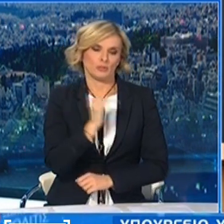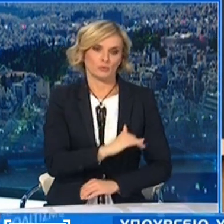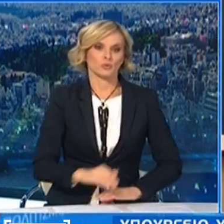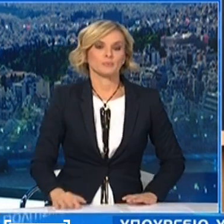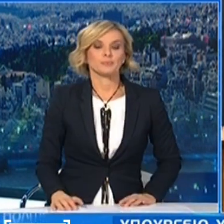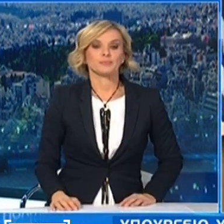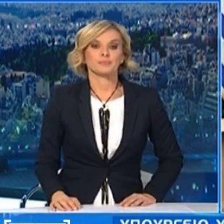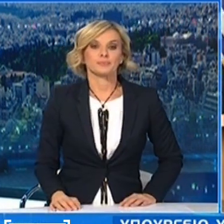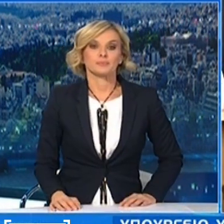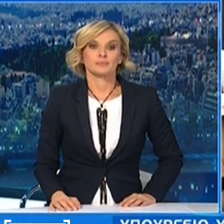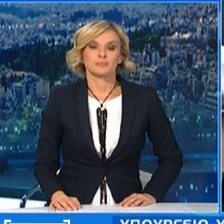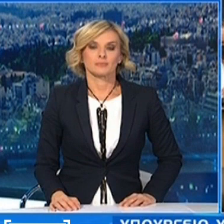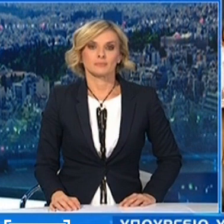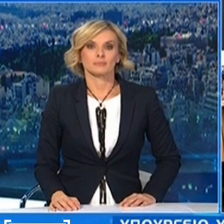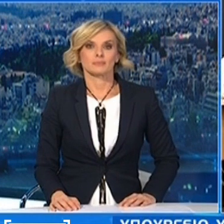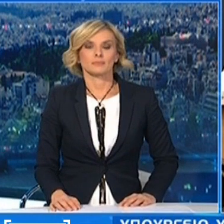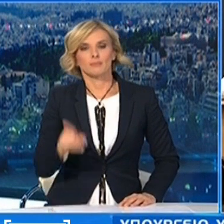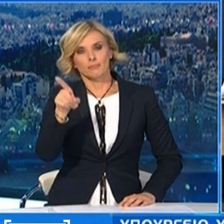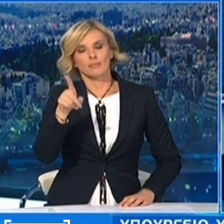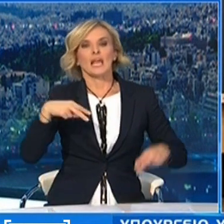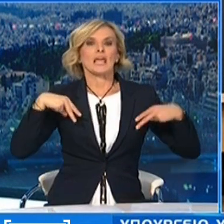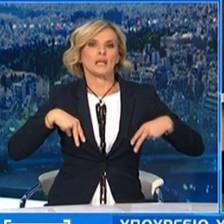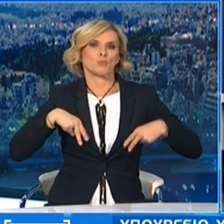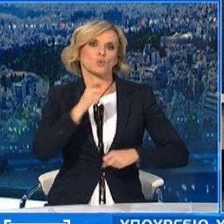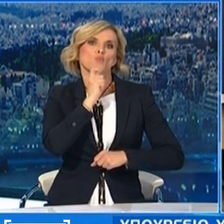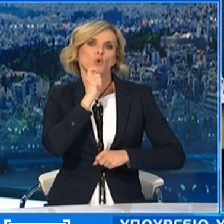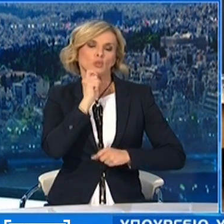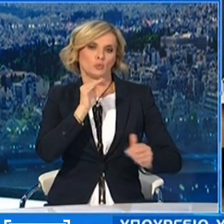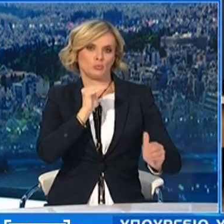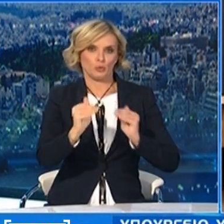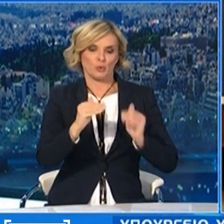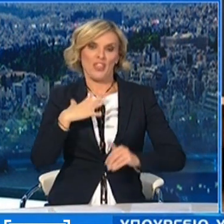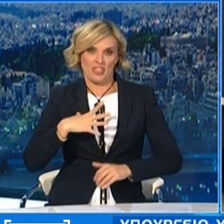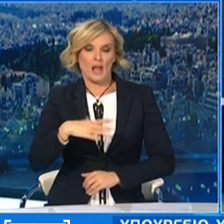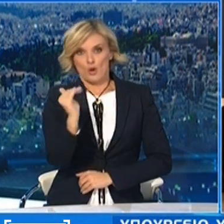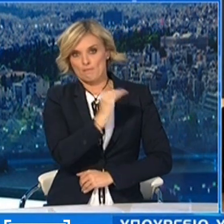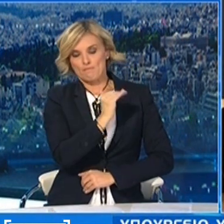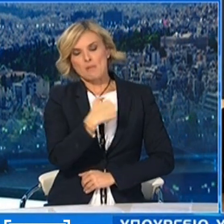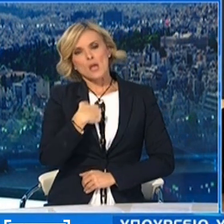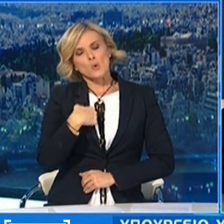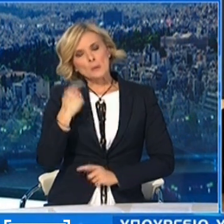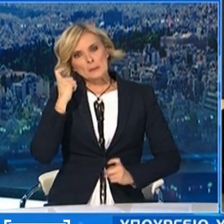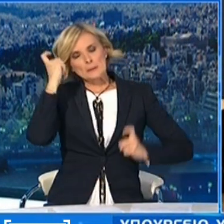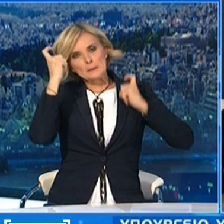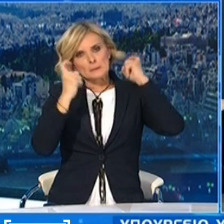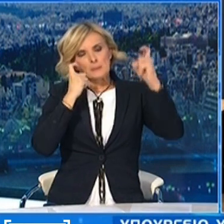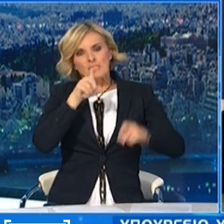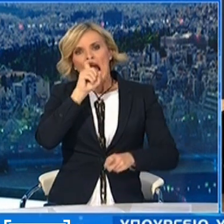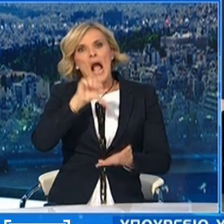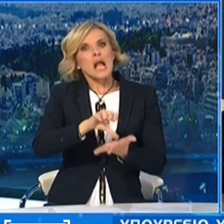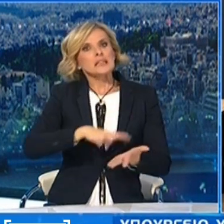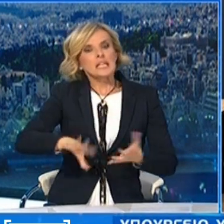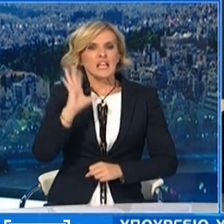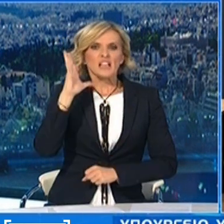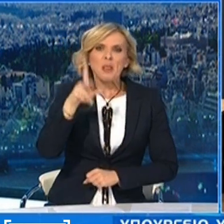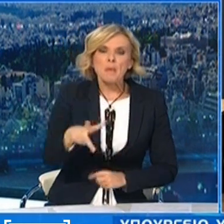πολύ. Κύριε Υπουργέ της Πολιτικής Προστασίας, ήθελα να ρωτήσω, έχω διαπιστώσει ότι ενώ στην Αττική έχουμε